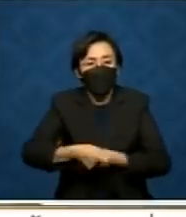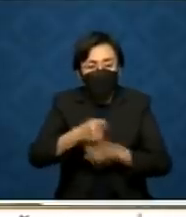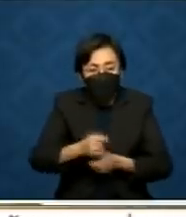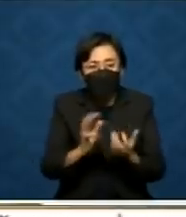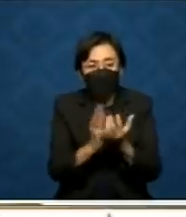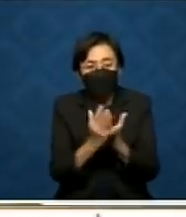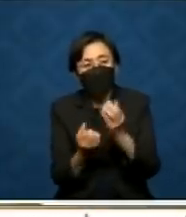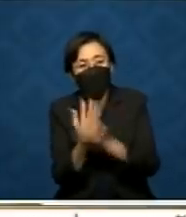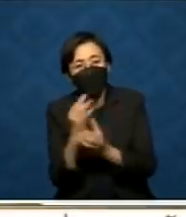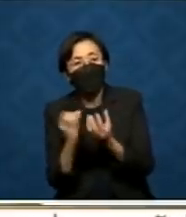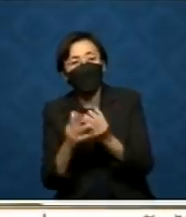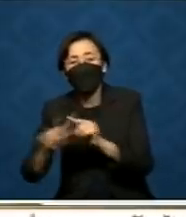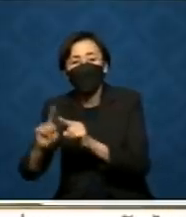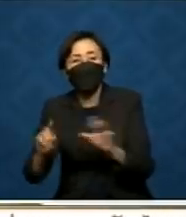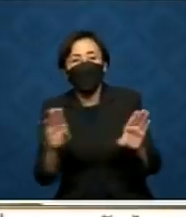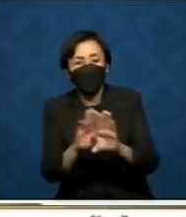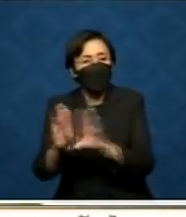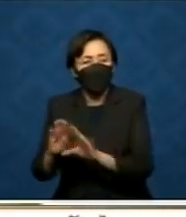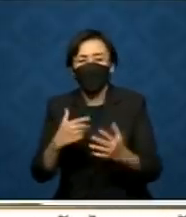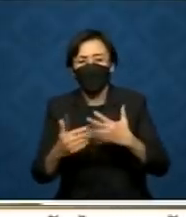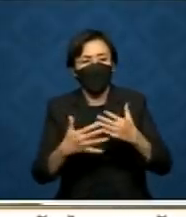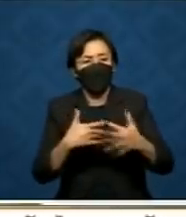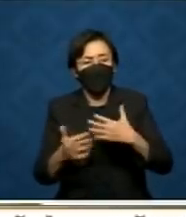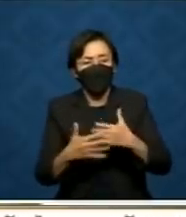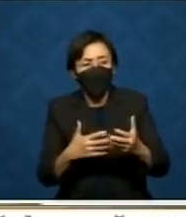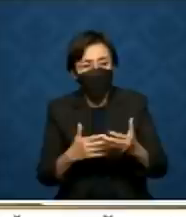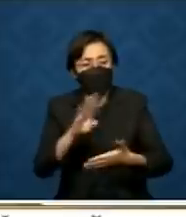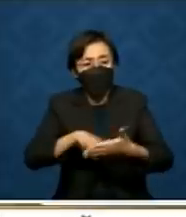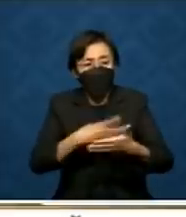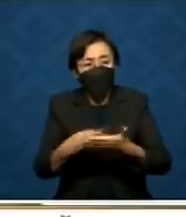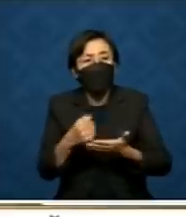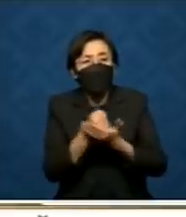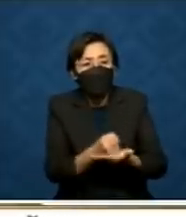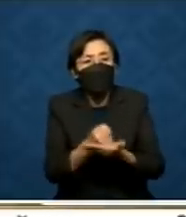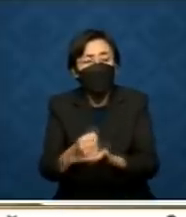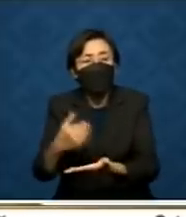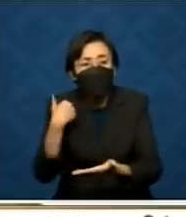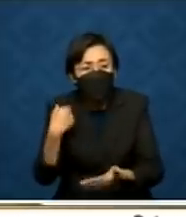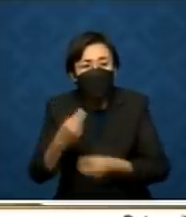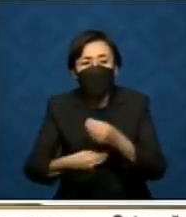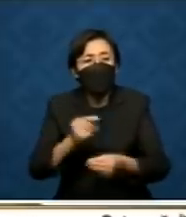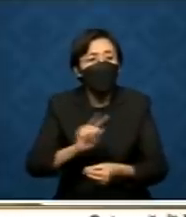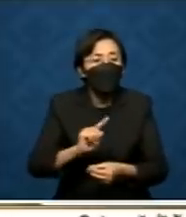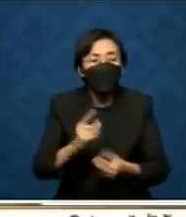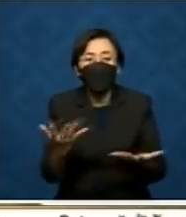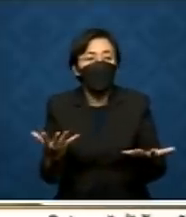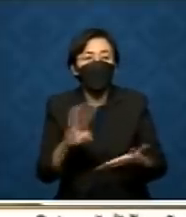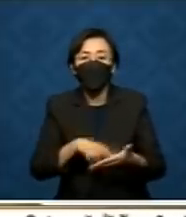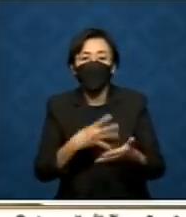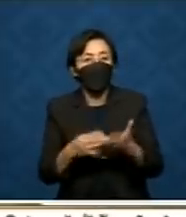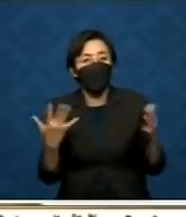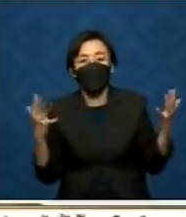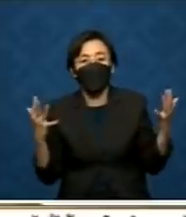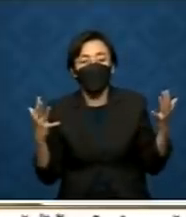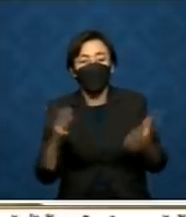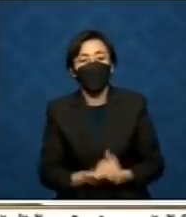ติดผมไม่ว่าหรอกครับมันก็ต้องปิดแต่มีแผนรองรับเขาไหมจะให้เข้าไปขายที่ไหนไม่มีเลยมี